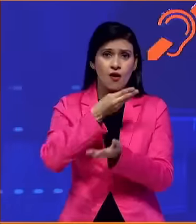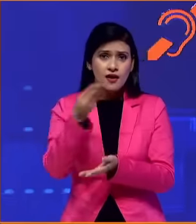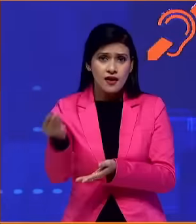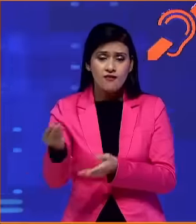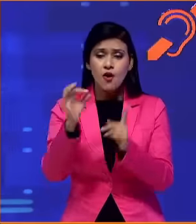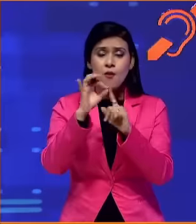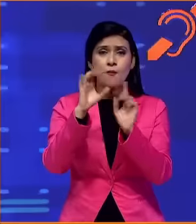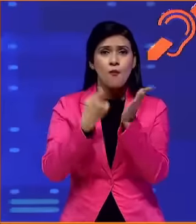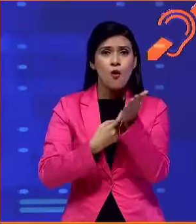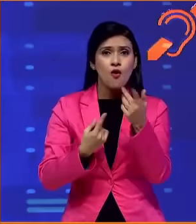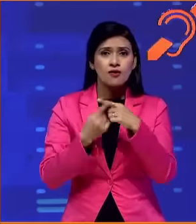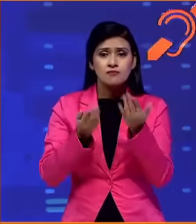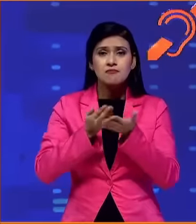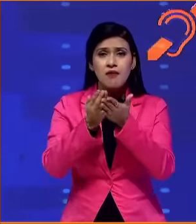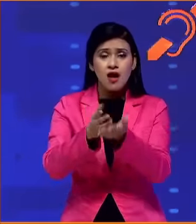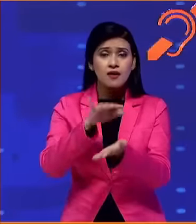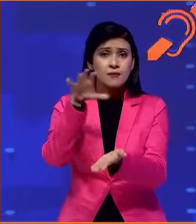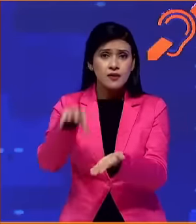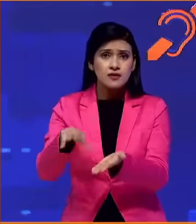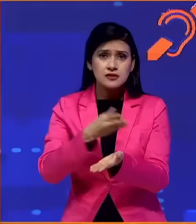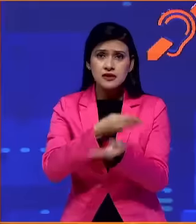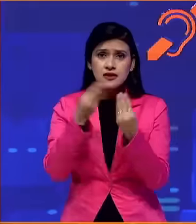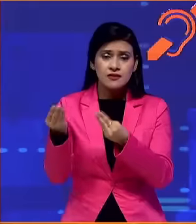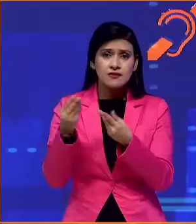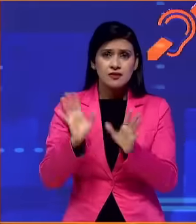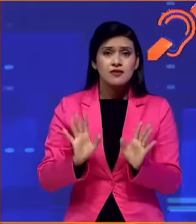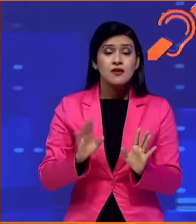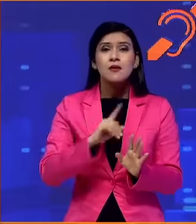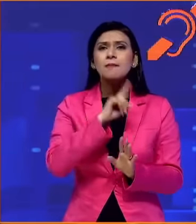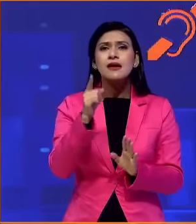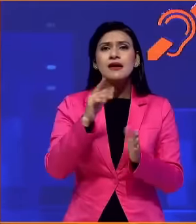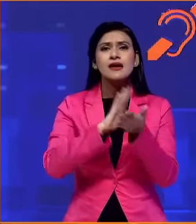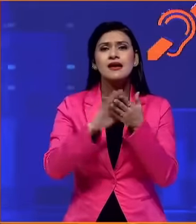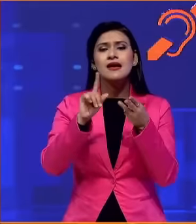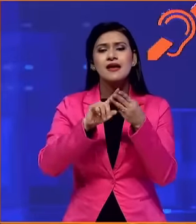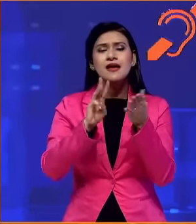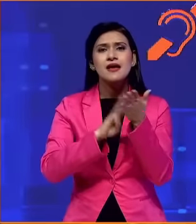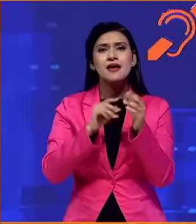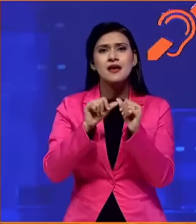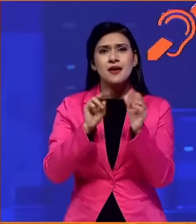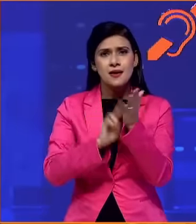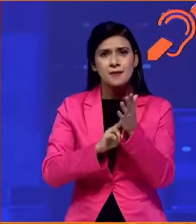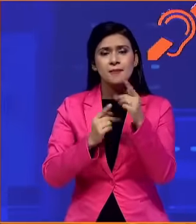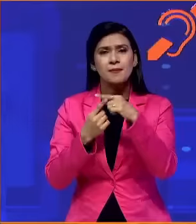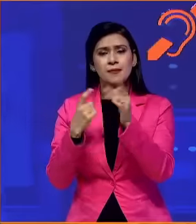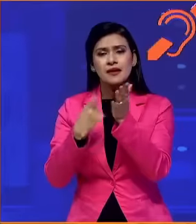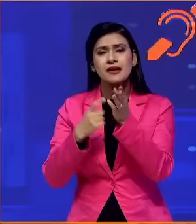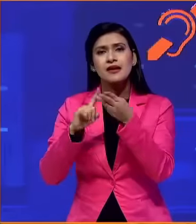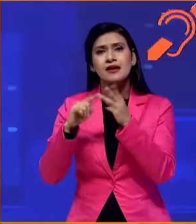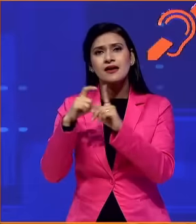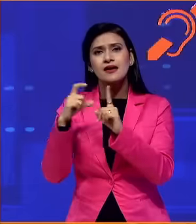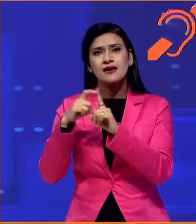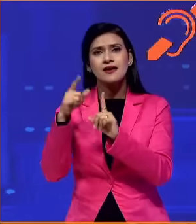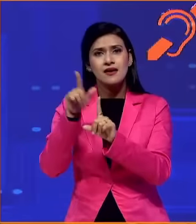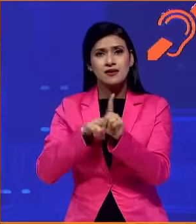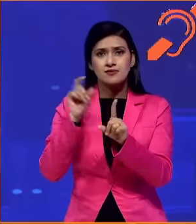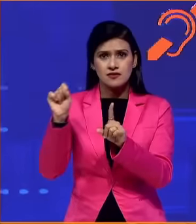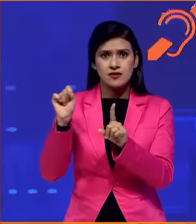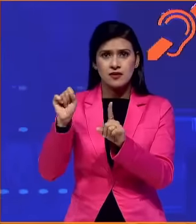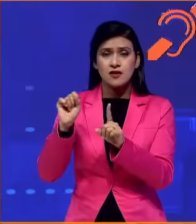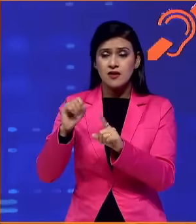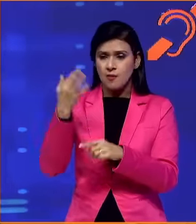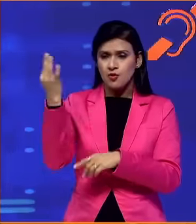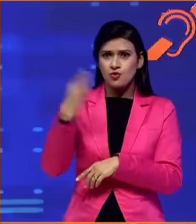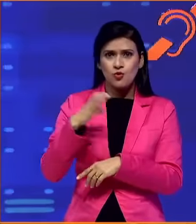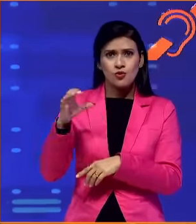उसेबंदरगाहदिए।लेकिन कांग्रेसकेमुख्यमंत्रीरेवंतरेड्डीअभी-अभी तेलंगानाकेमुख्यमंत्रीबनेहैं, औरपदभारसंभालतेही उन्होंनेसबसे